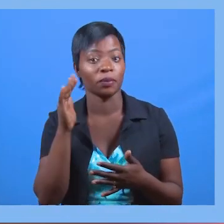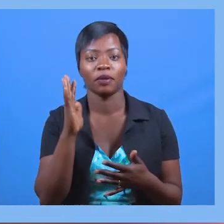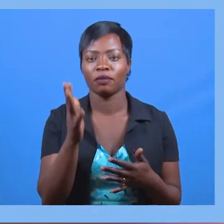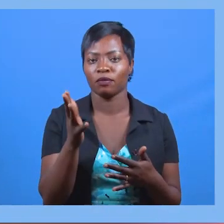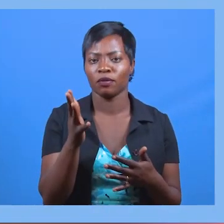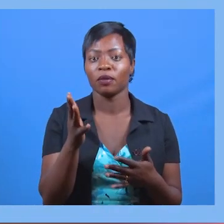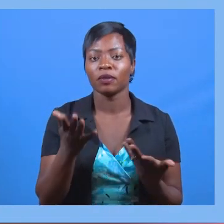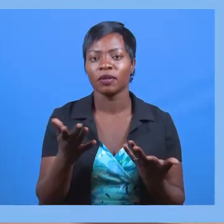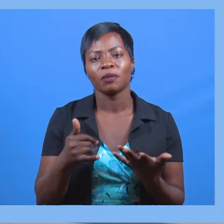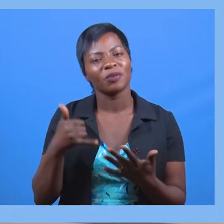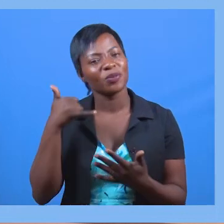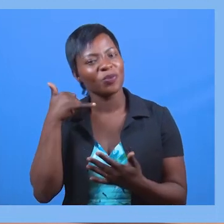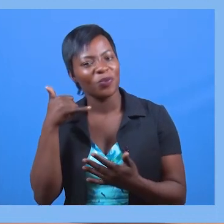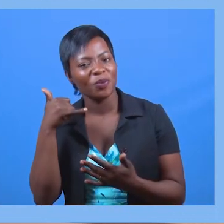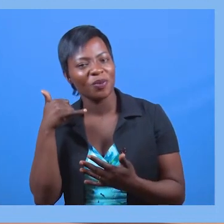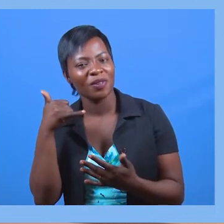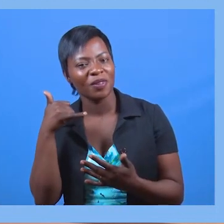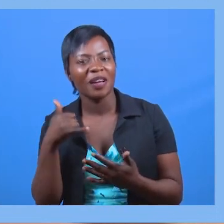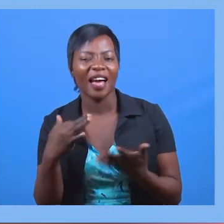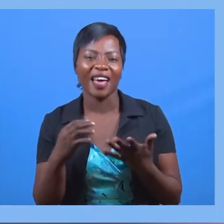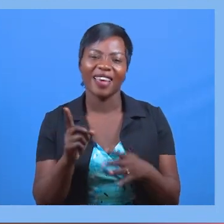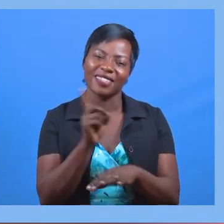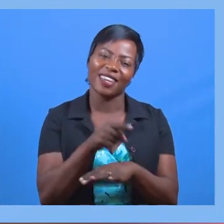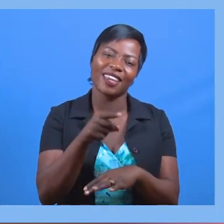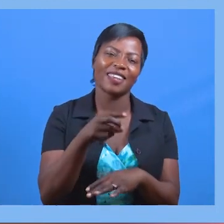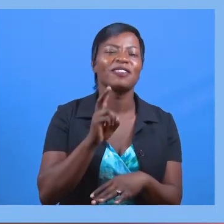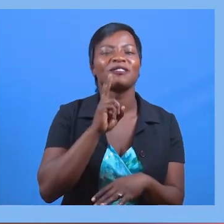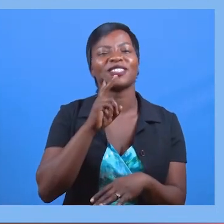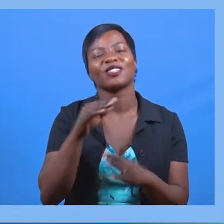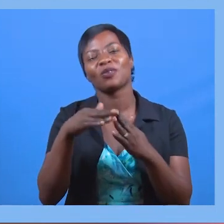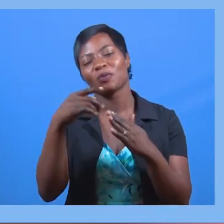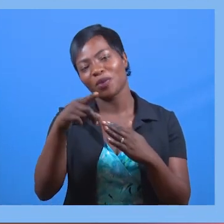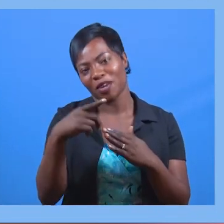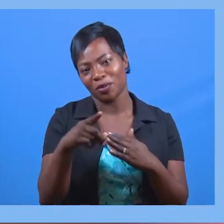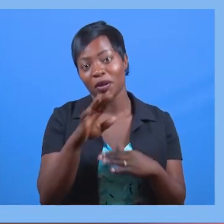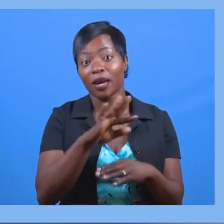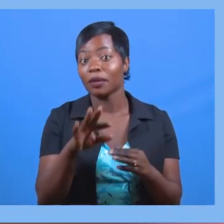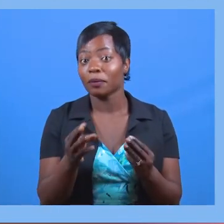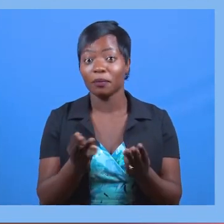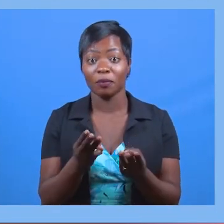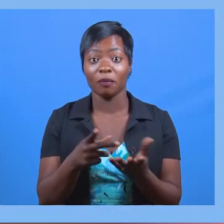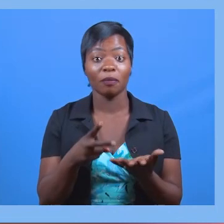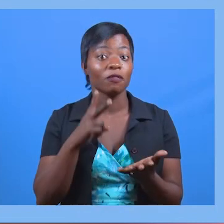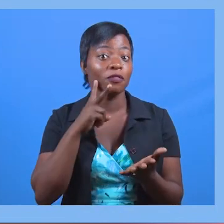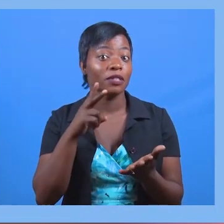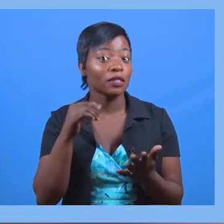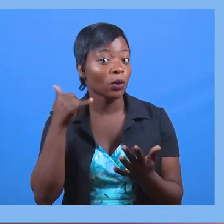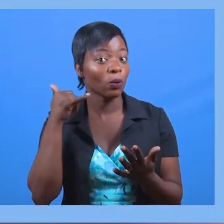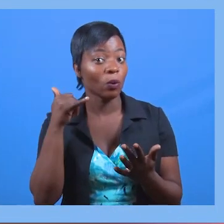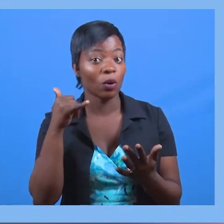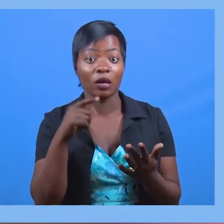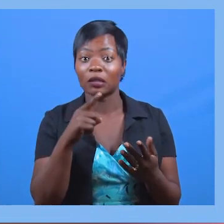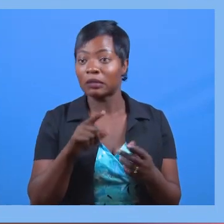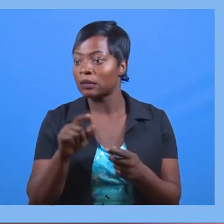vanhu vanotarisirwa kunzi vafone kuti tiri kuuya musi wakati. Kana mumwe munhu akafona kuti ndiri kuuya ikoko, taakutomhanya